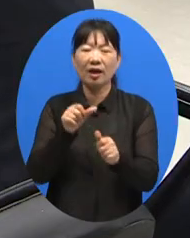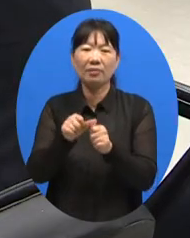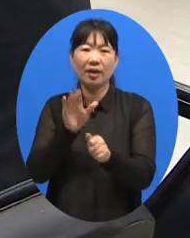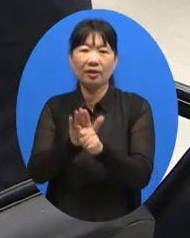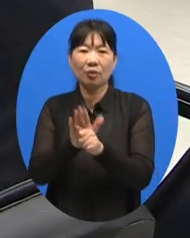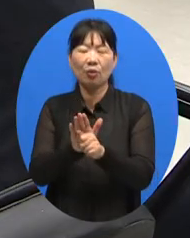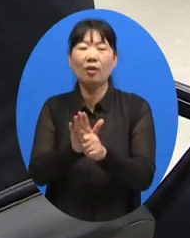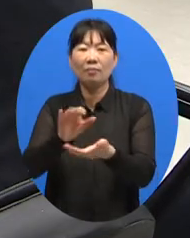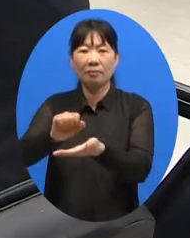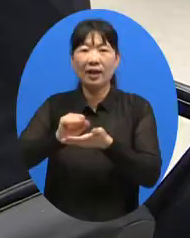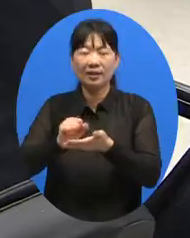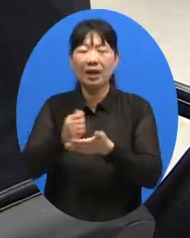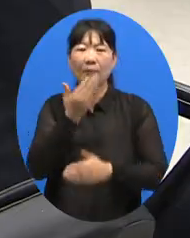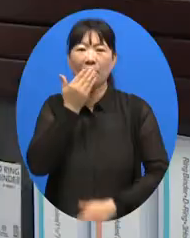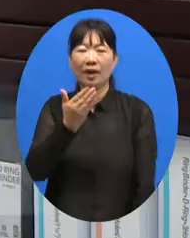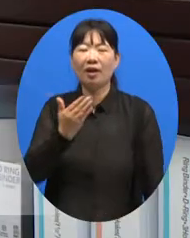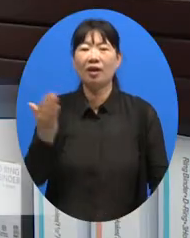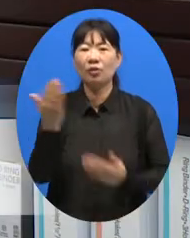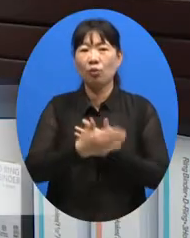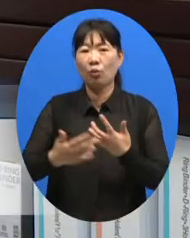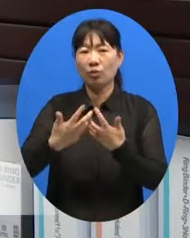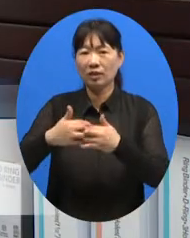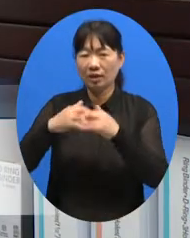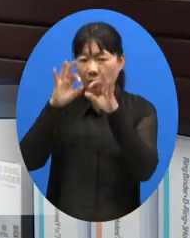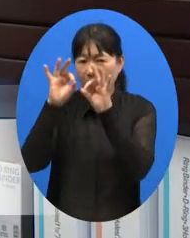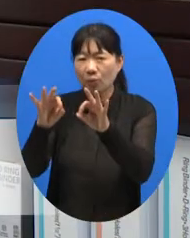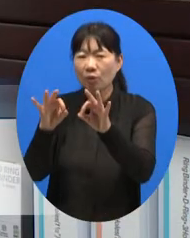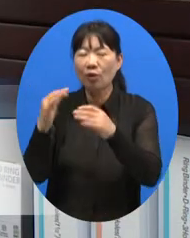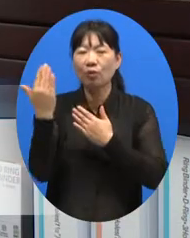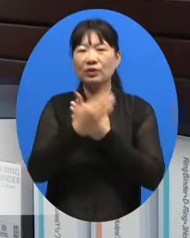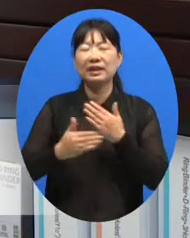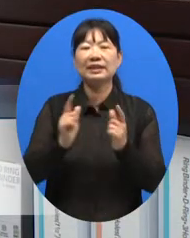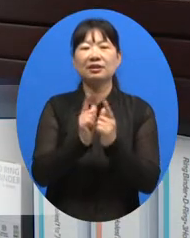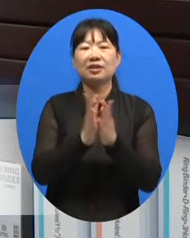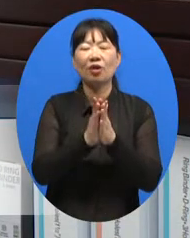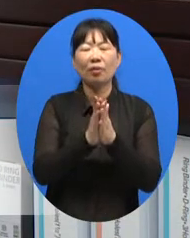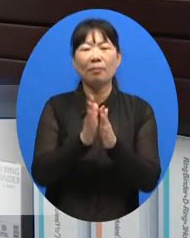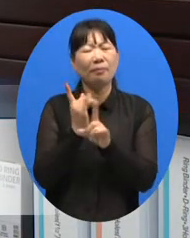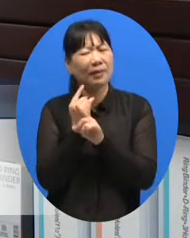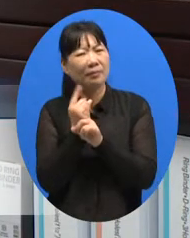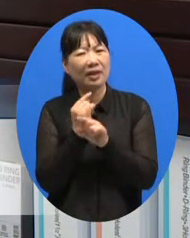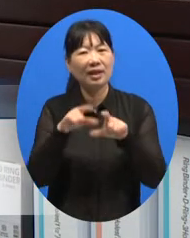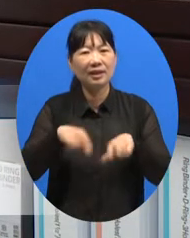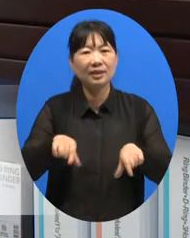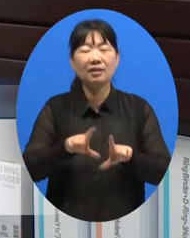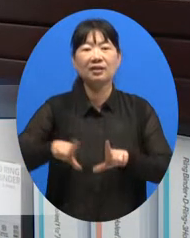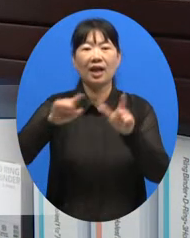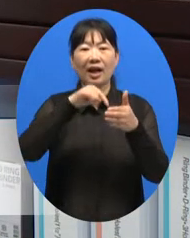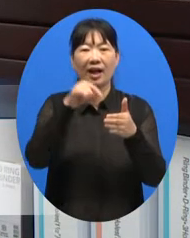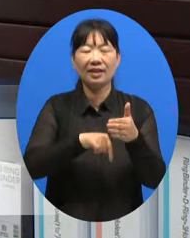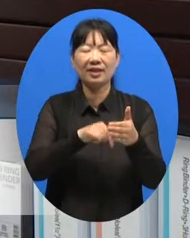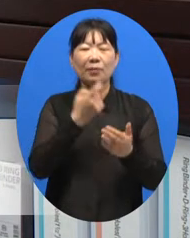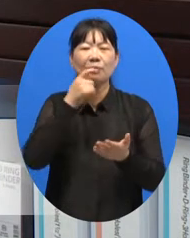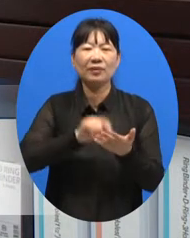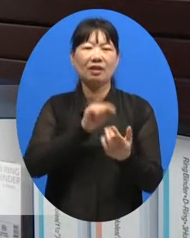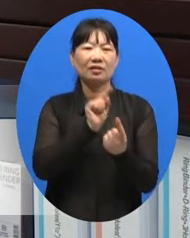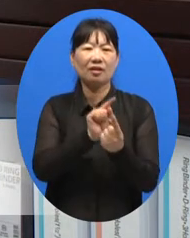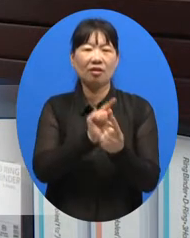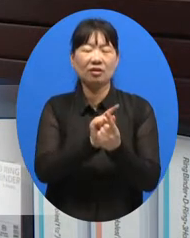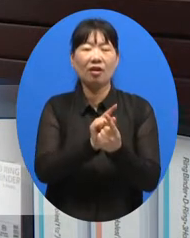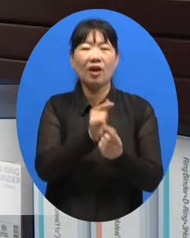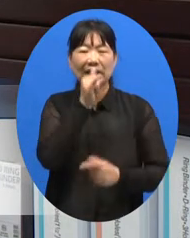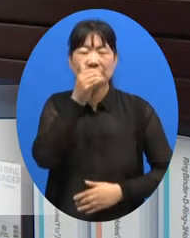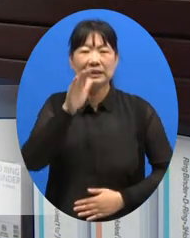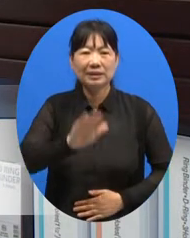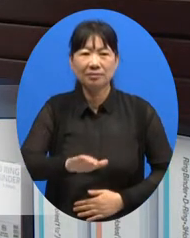등을 지원받아 가능했습니다. 로봇이 아직 우리 실생활에 이제 많이